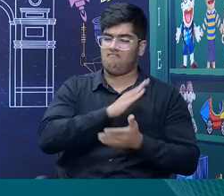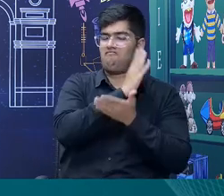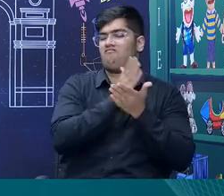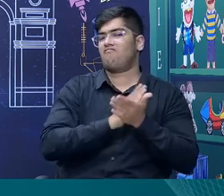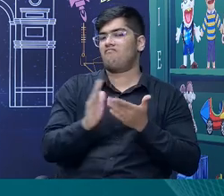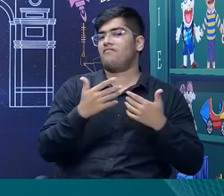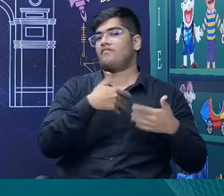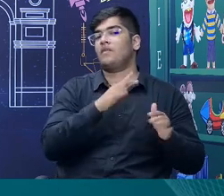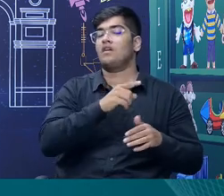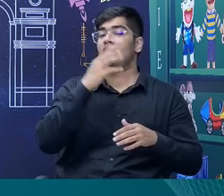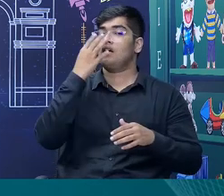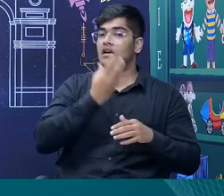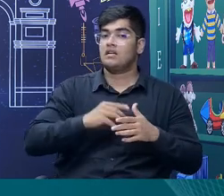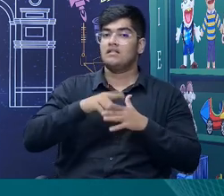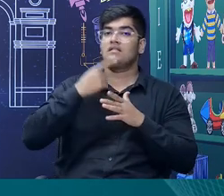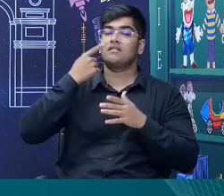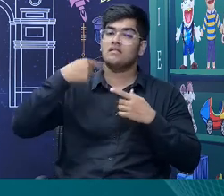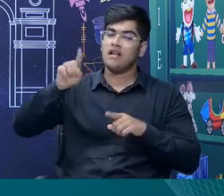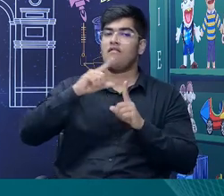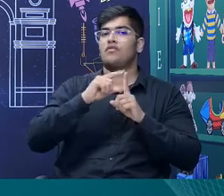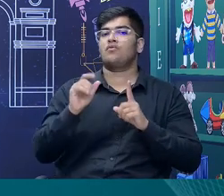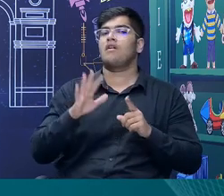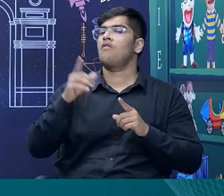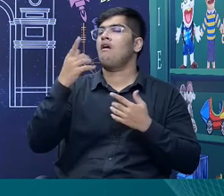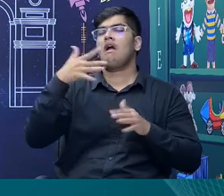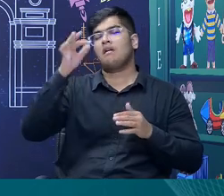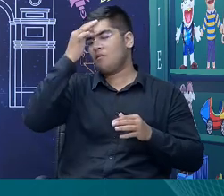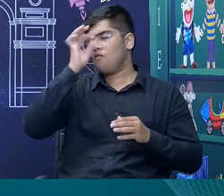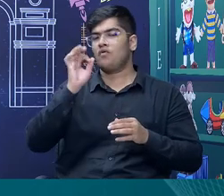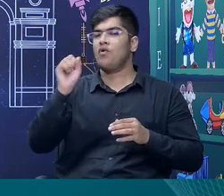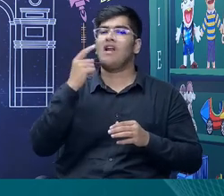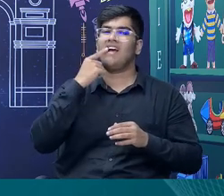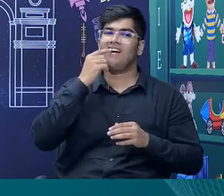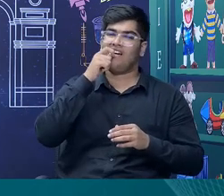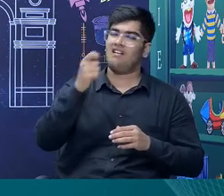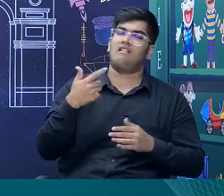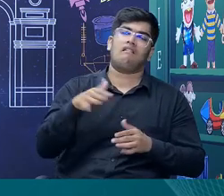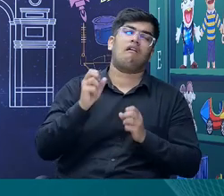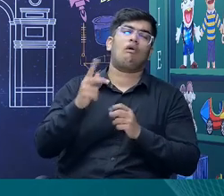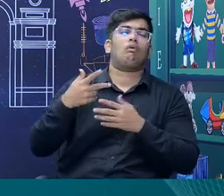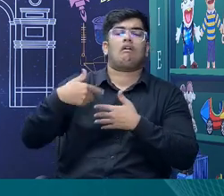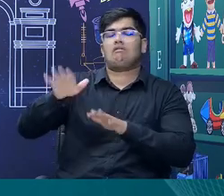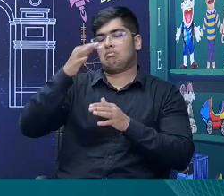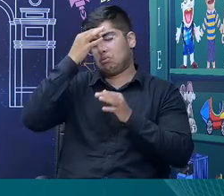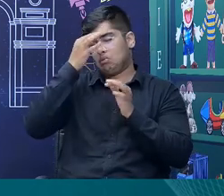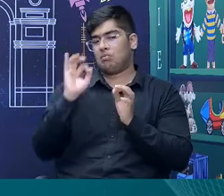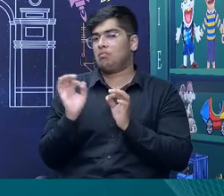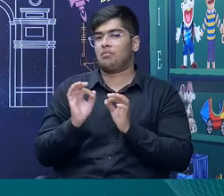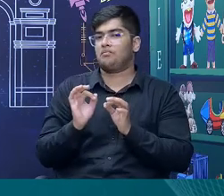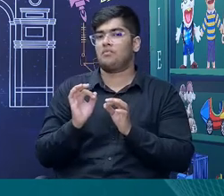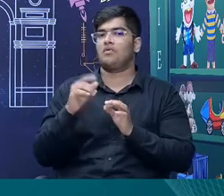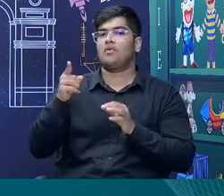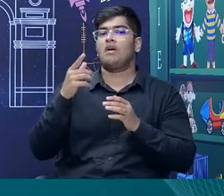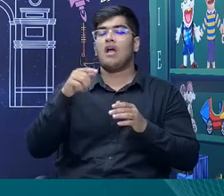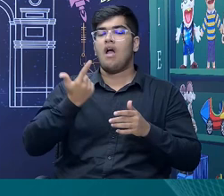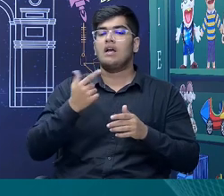ने ये खुद करके दिखाए की उन्हें कोई फर्क नहीं पड़ा की उनका दांत टूट रहा है उन्होंने उनका